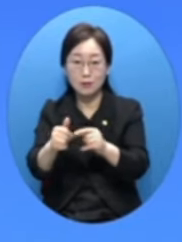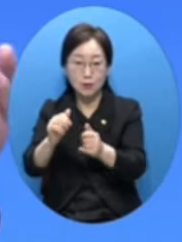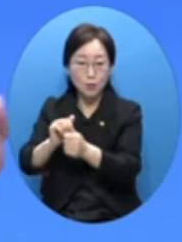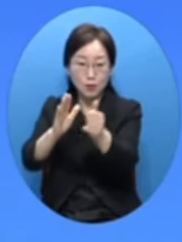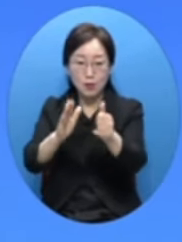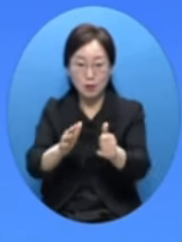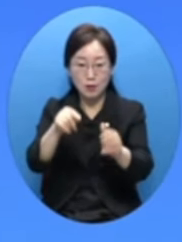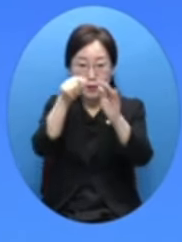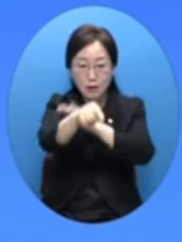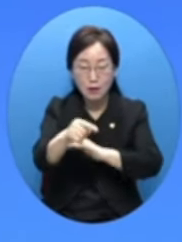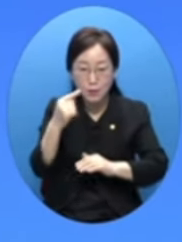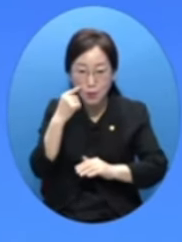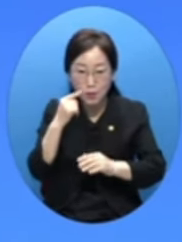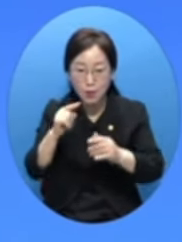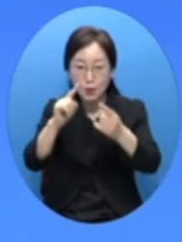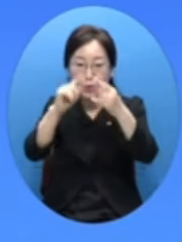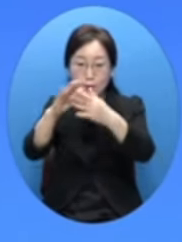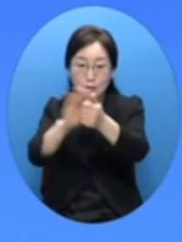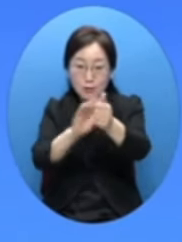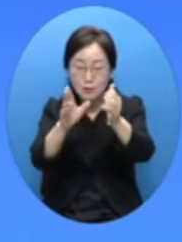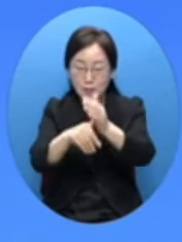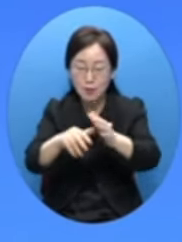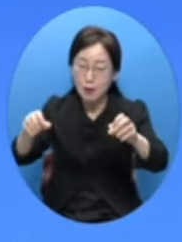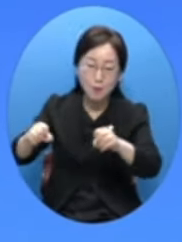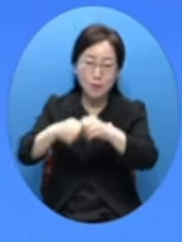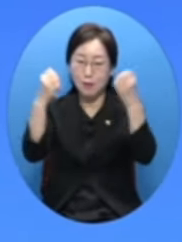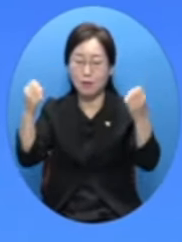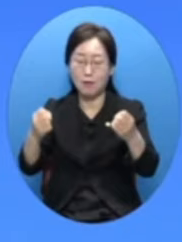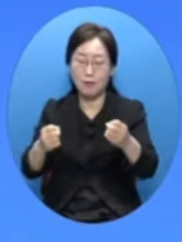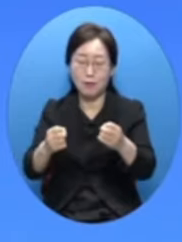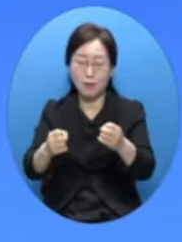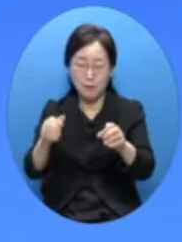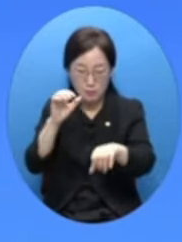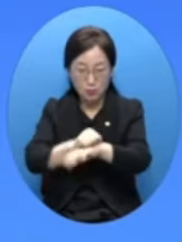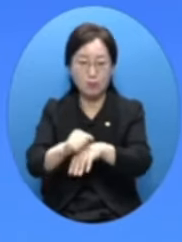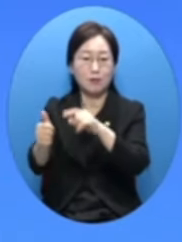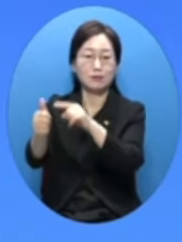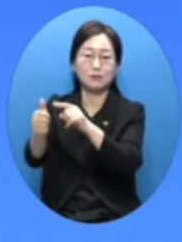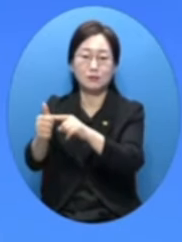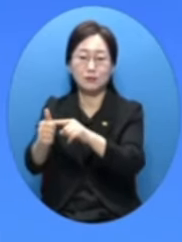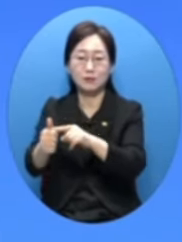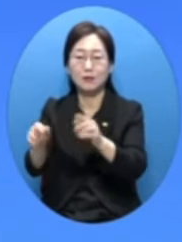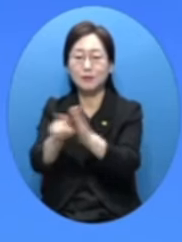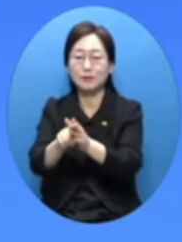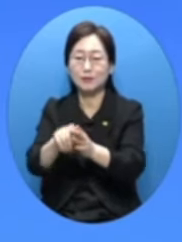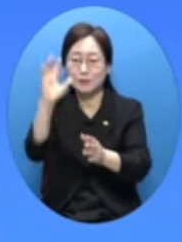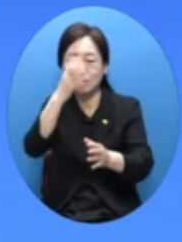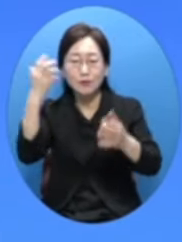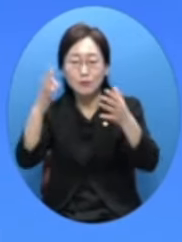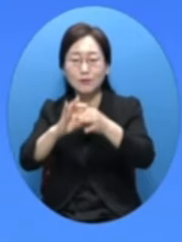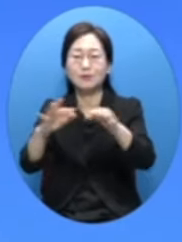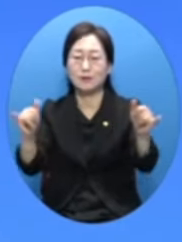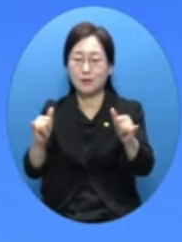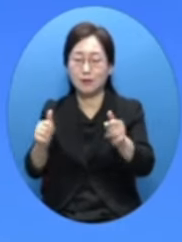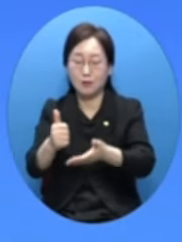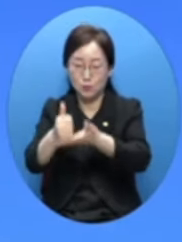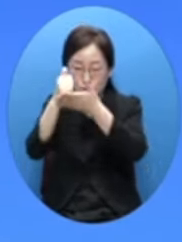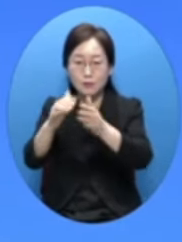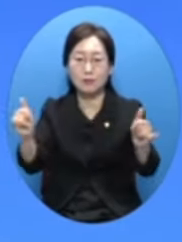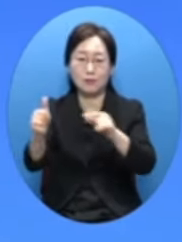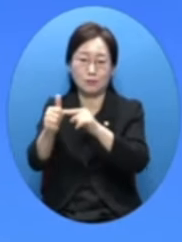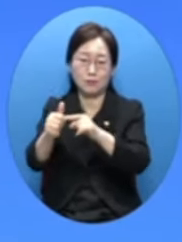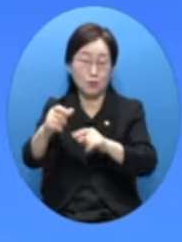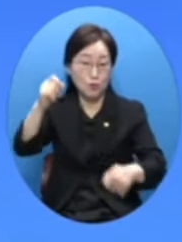교회가 폭발적으로 부흥했는데 바나바는 믿음의 사람이었고 성령의 사람이었고 존경받는 사람이었습니다. 훌륭한